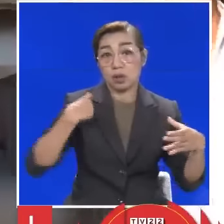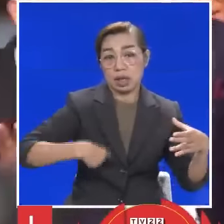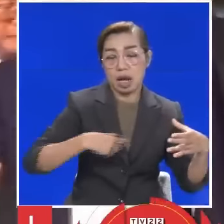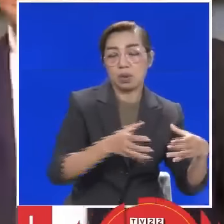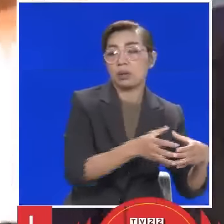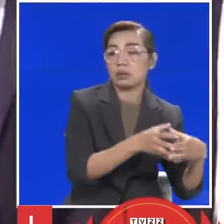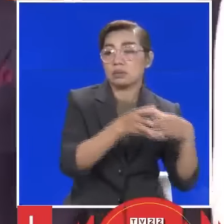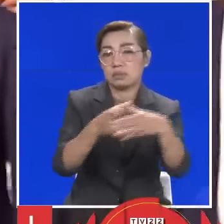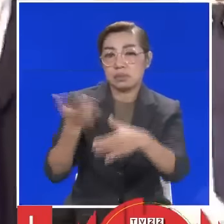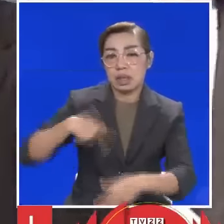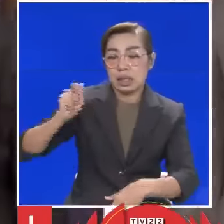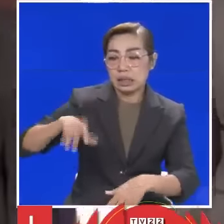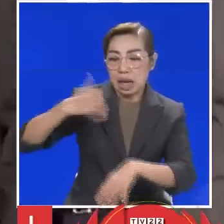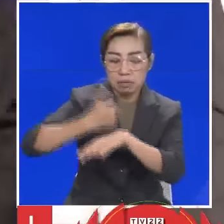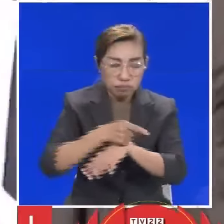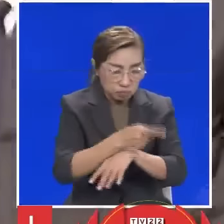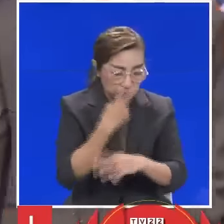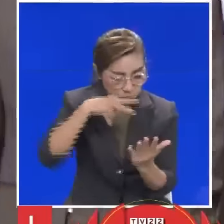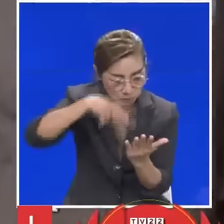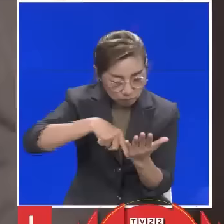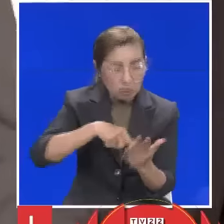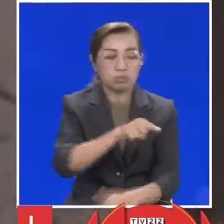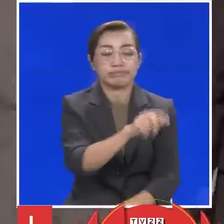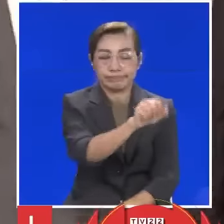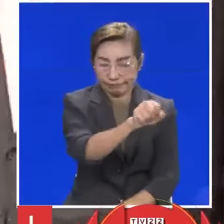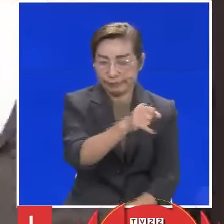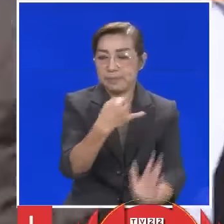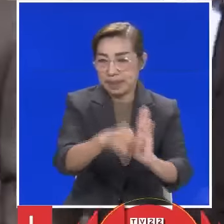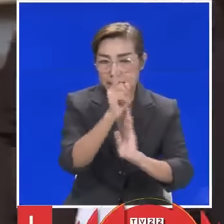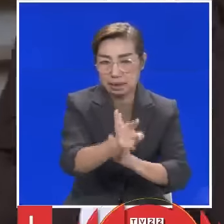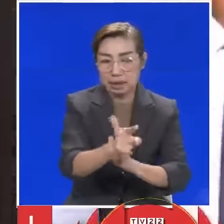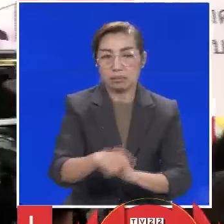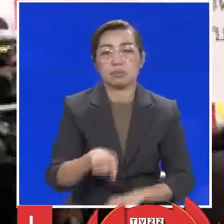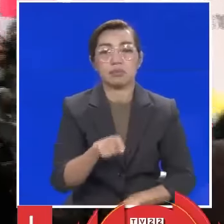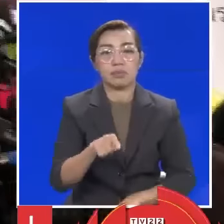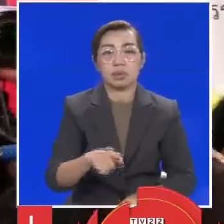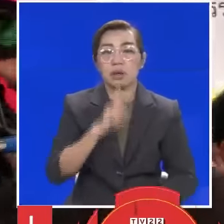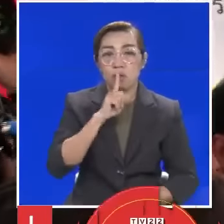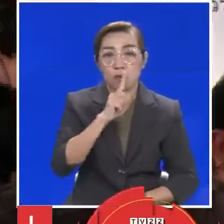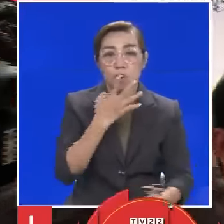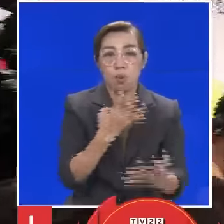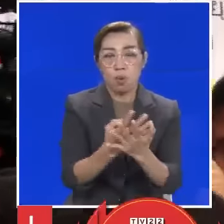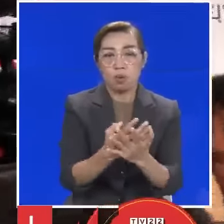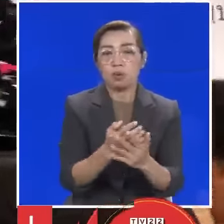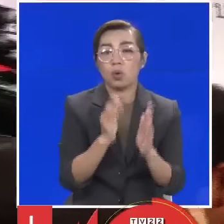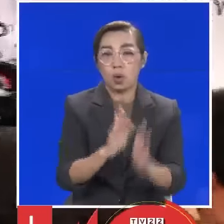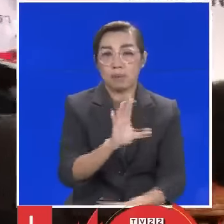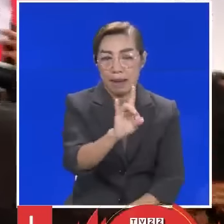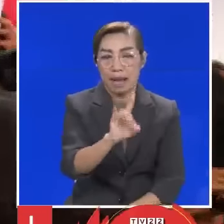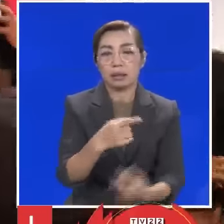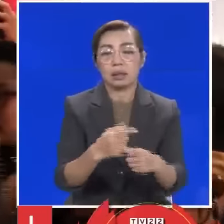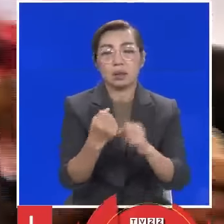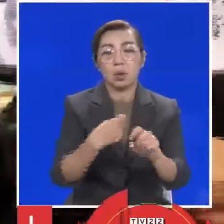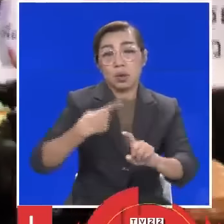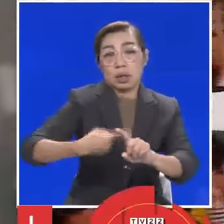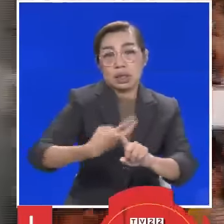จำเลยกระทำความผิดตามฟ้องโจทก์สั่งจำคุก8คนคนละ4เดือนรอลงอาญา2ปีส่วนความ